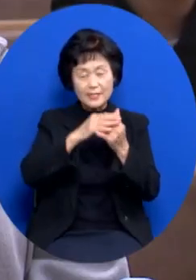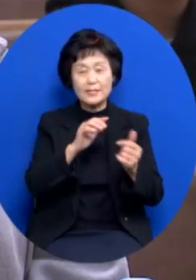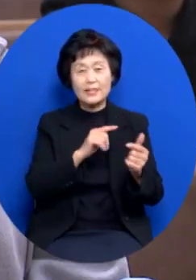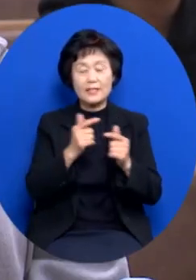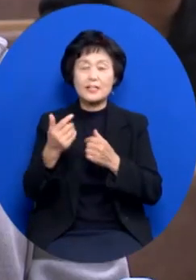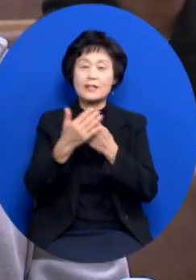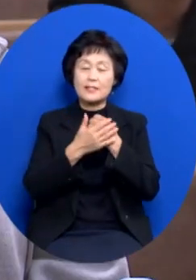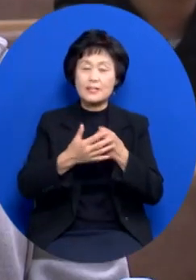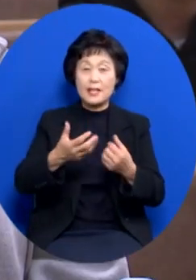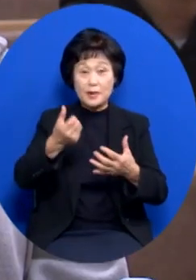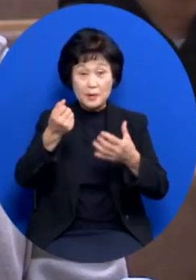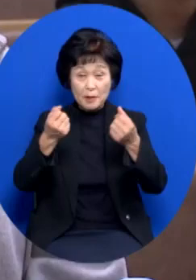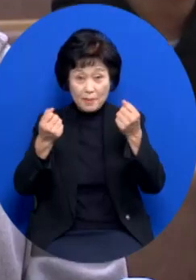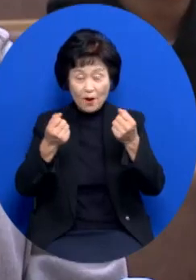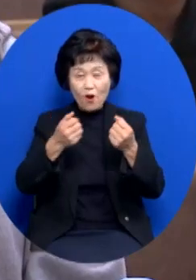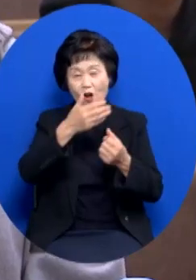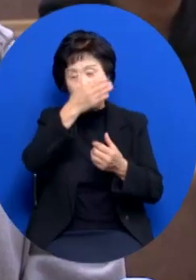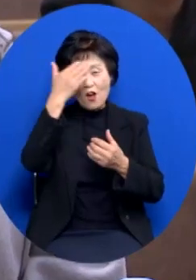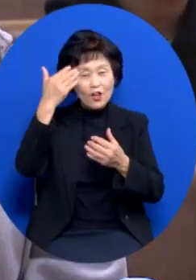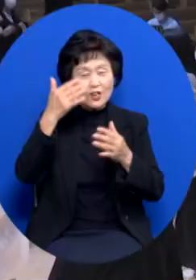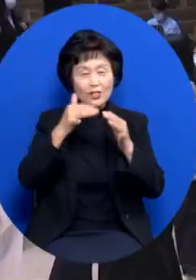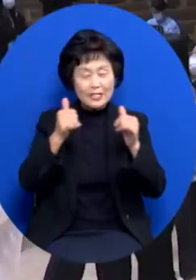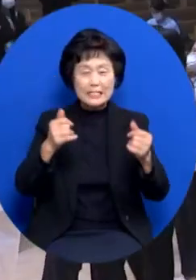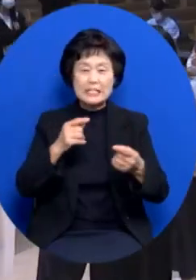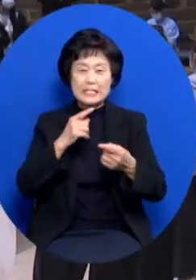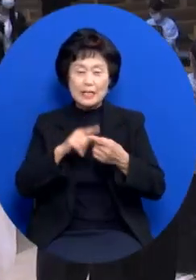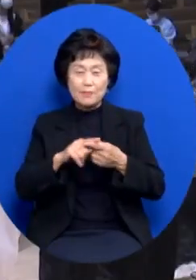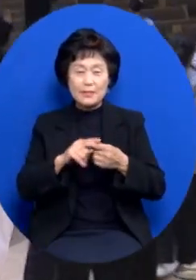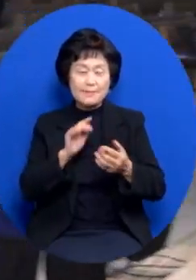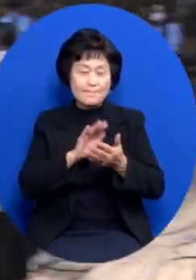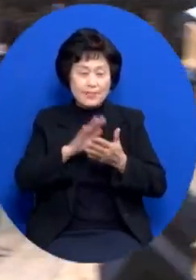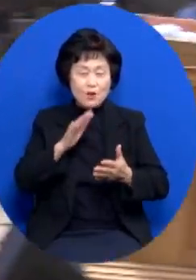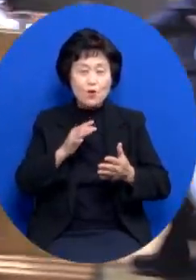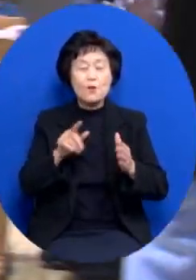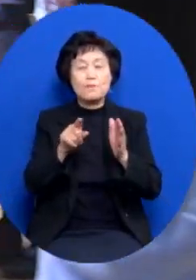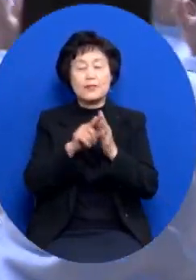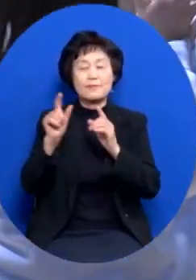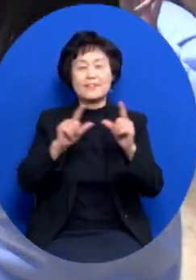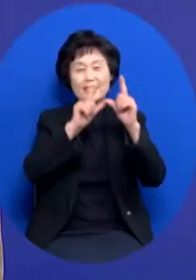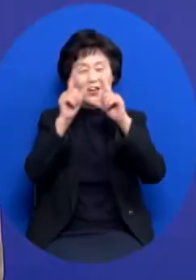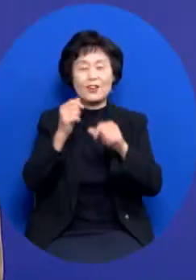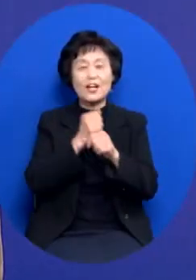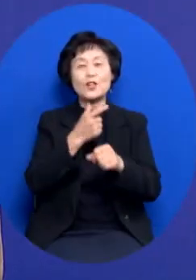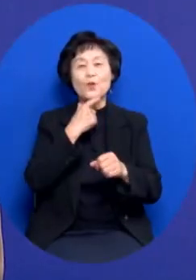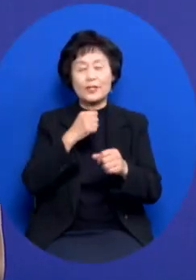받고 청년답게 항상 열정적인 신앙생활을 하길 바란다고 말했습니다.